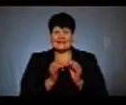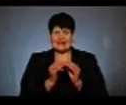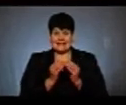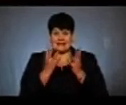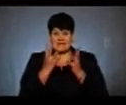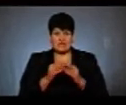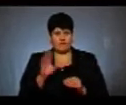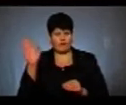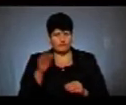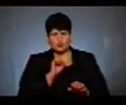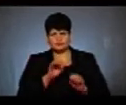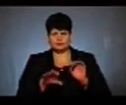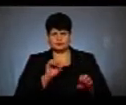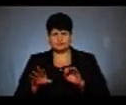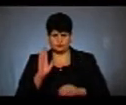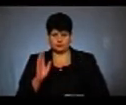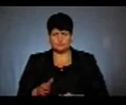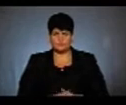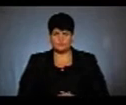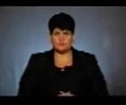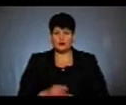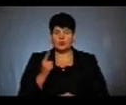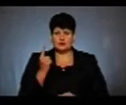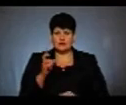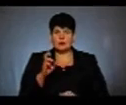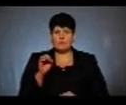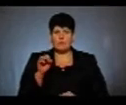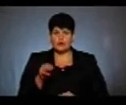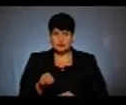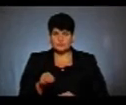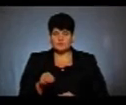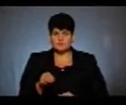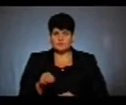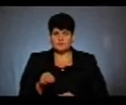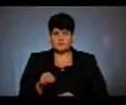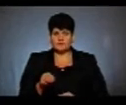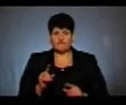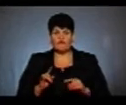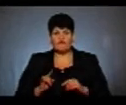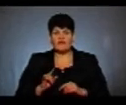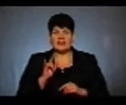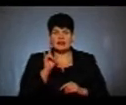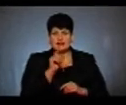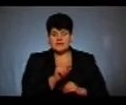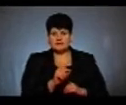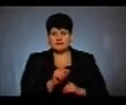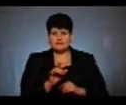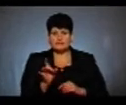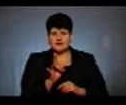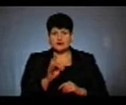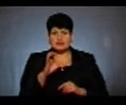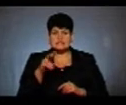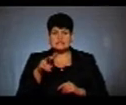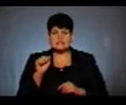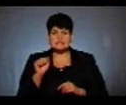всю вакцину розкидають. Один бот, він виїхав, вилетів в район Славутича,